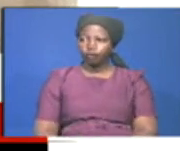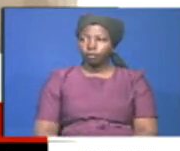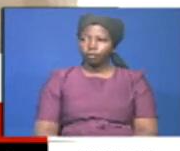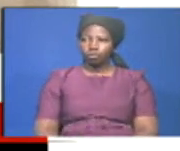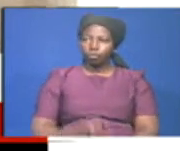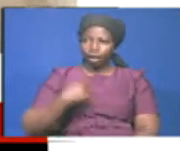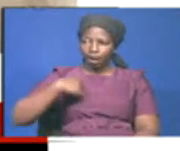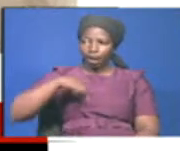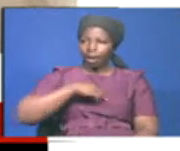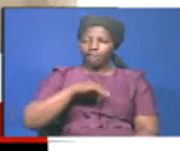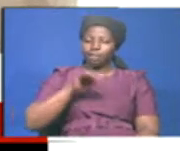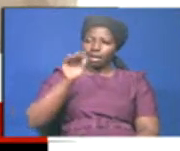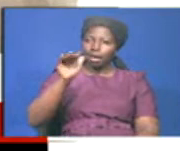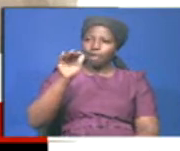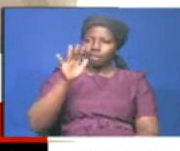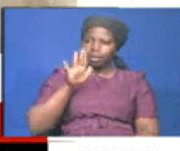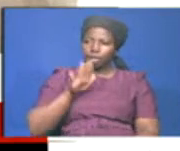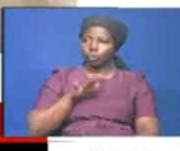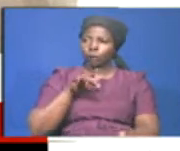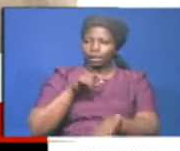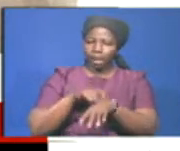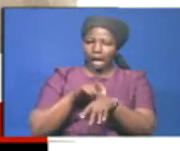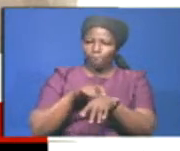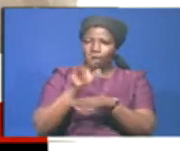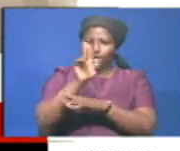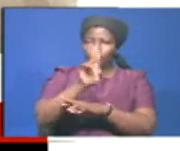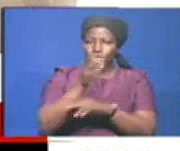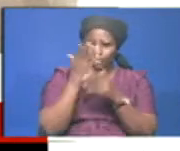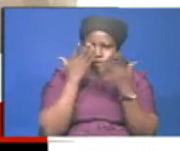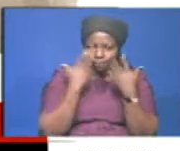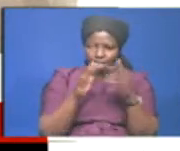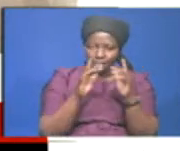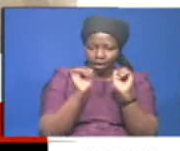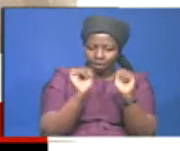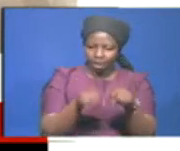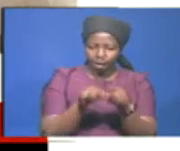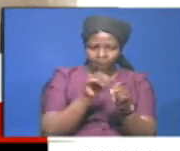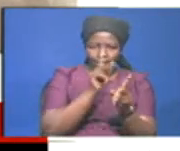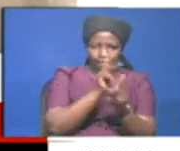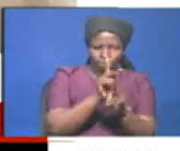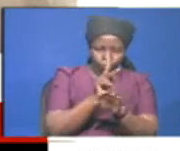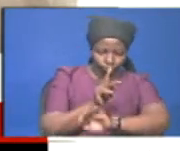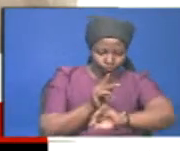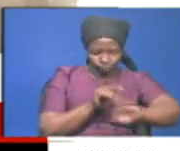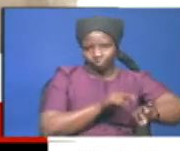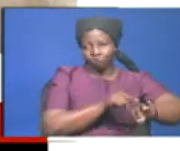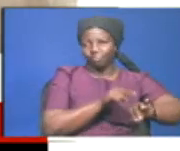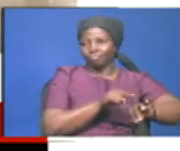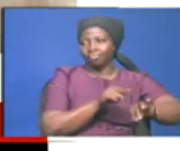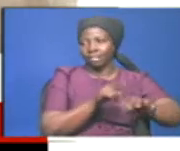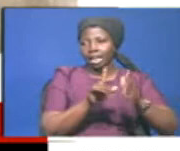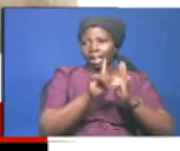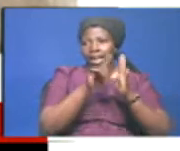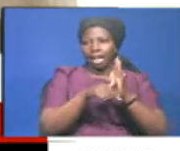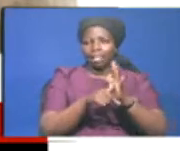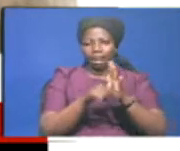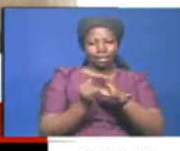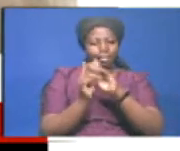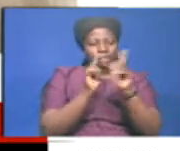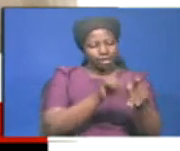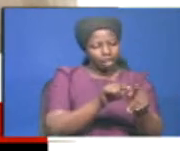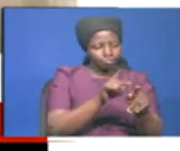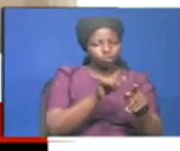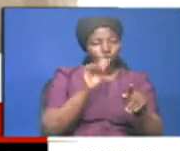tunawahimiza kuwa baada ya kuitumia anaweza iweka kando kwa muda na baadaye atuitie tuichukue,